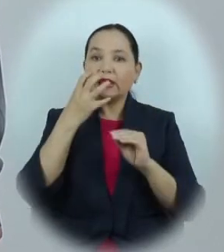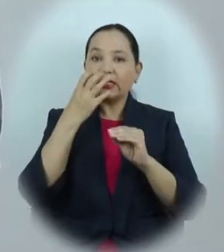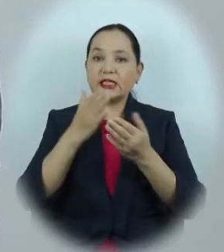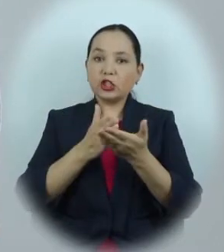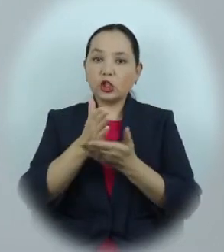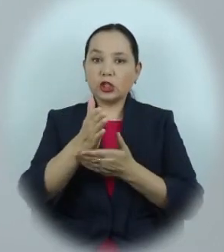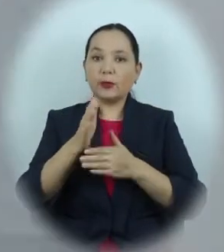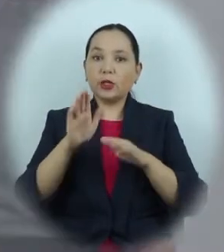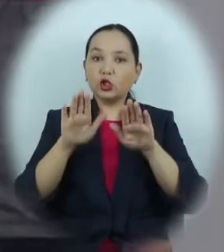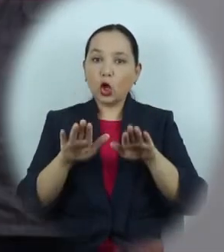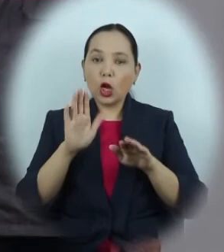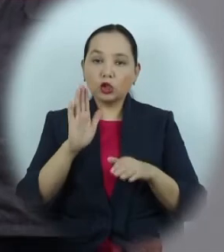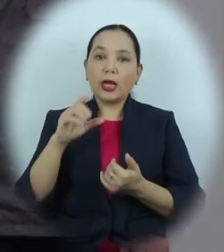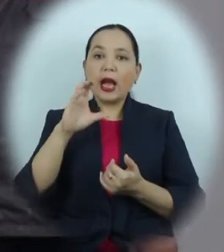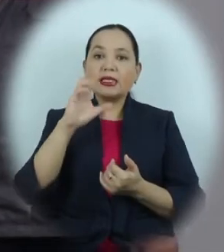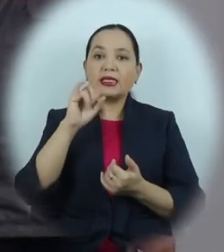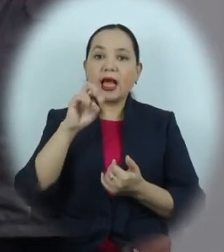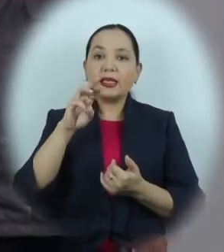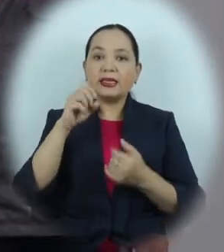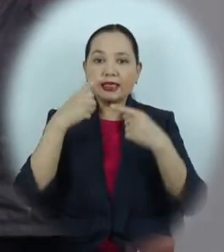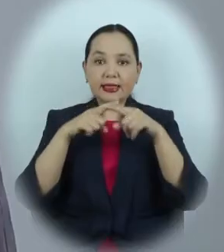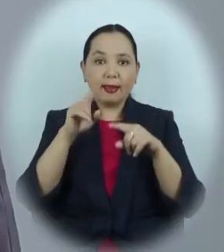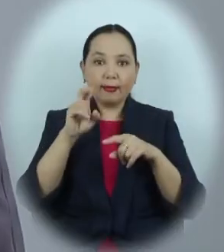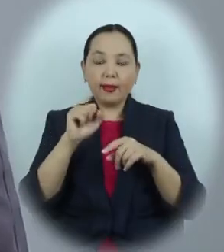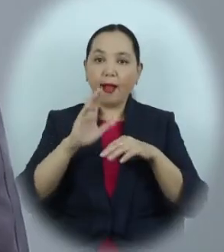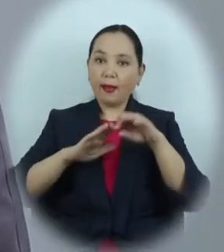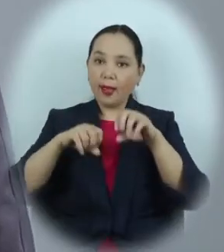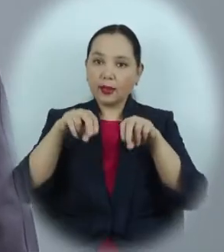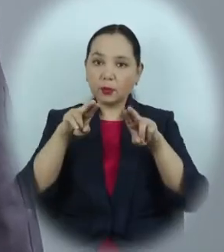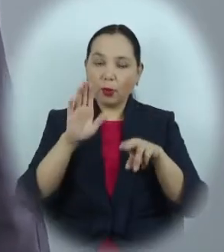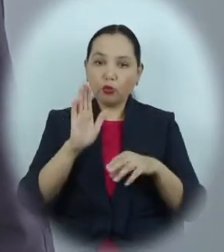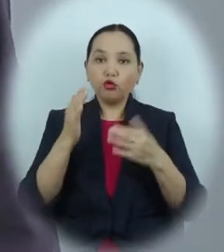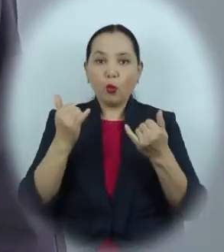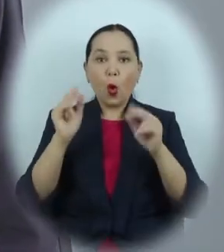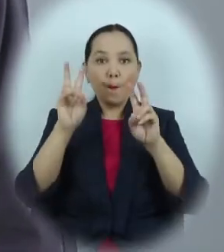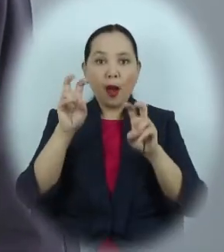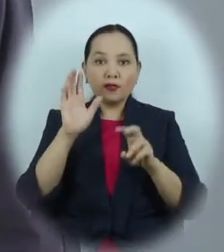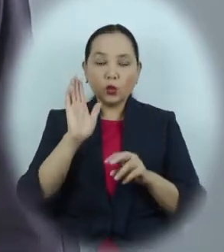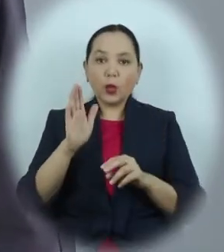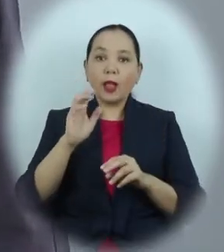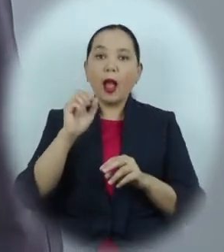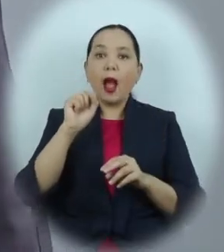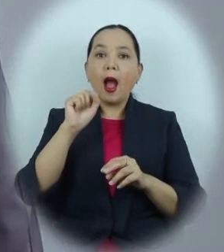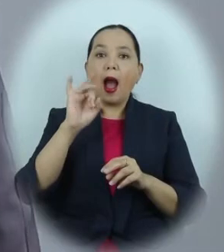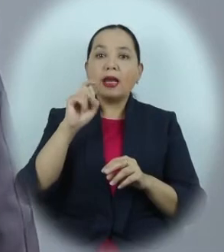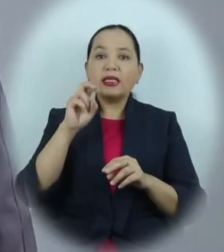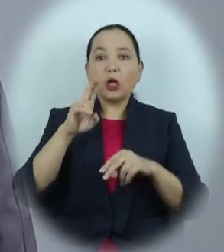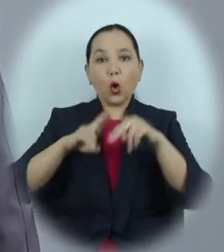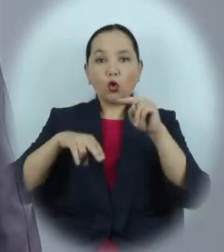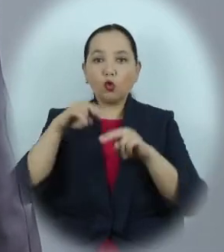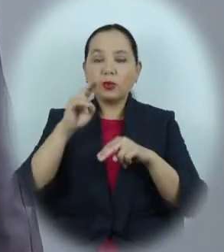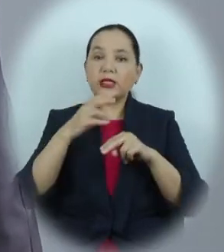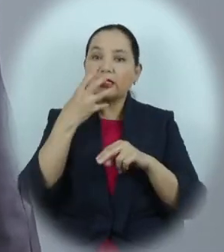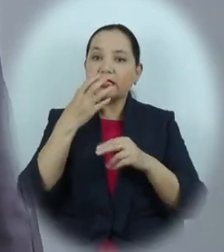tizimini joylashtirish. Tinglovchilar, santexnika va chilangarlik kasbi bo'yicha bugungi mavzuimiz arxitektura qurilish